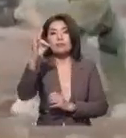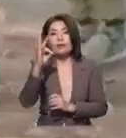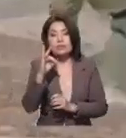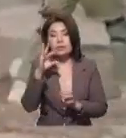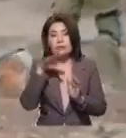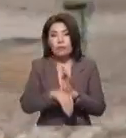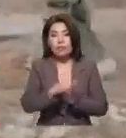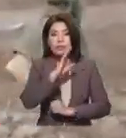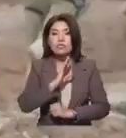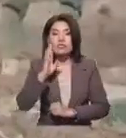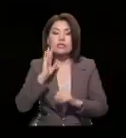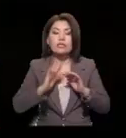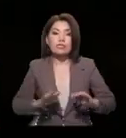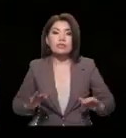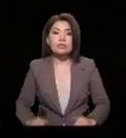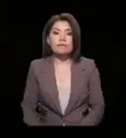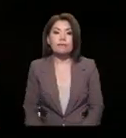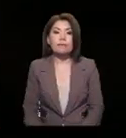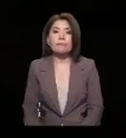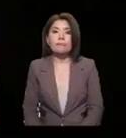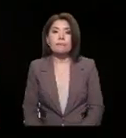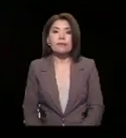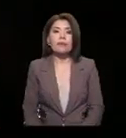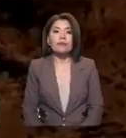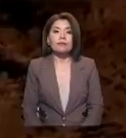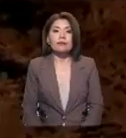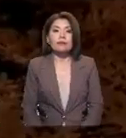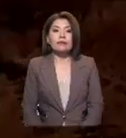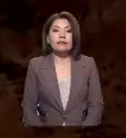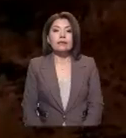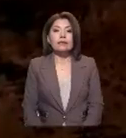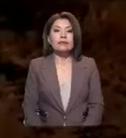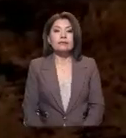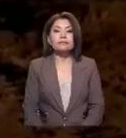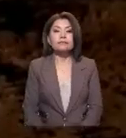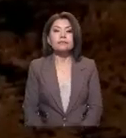– женщины и дети. Яна Гладкова, Анара Сюмбаева, Астана Таймс.